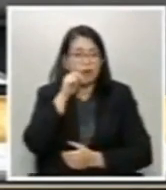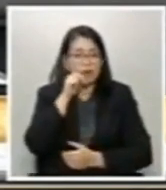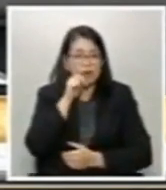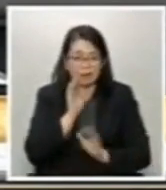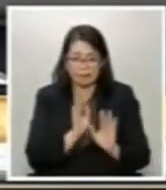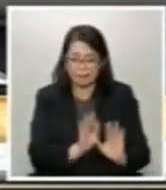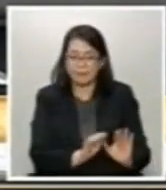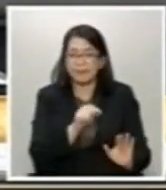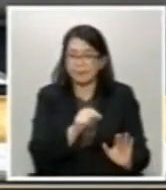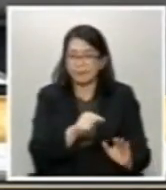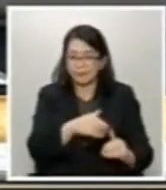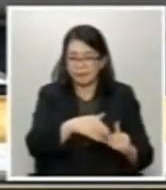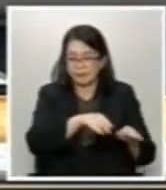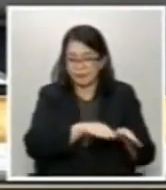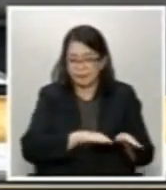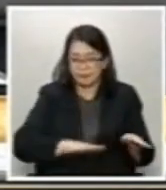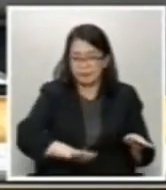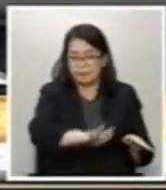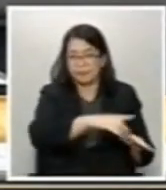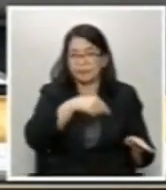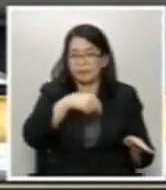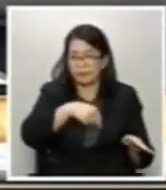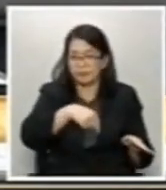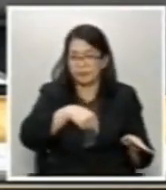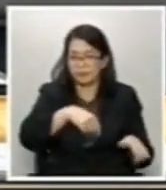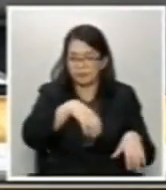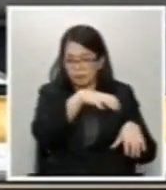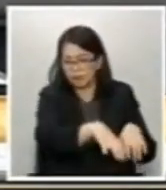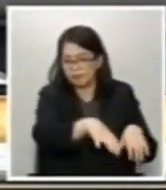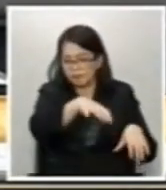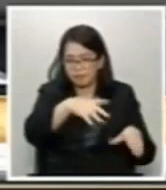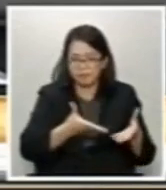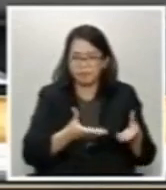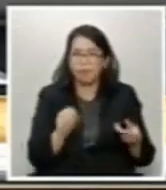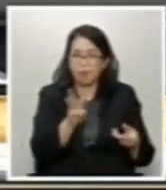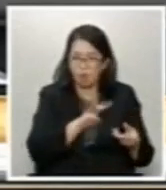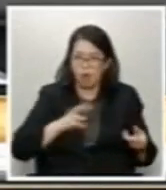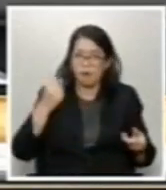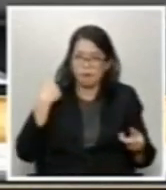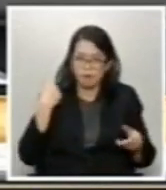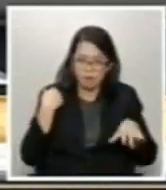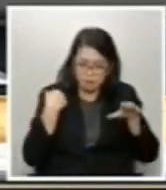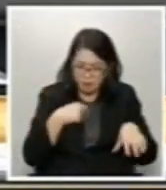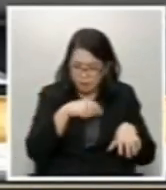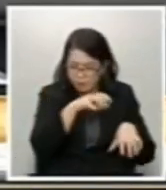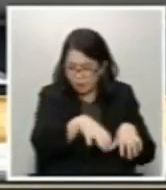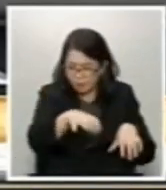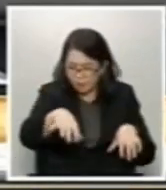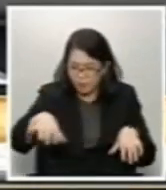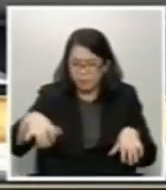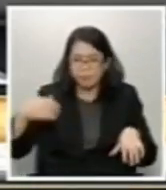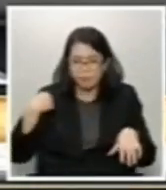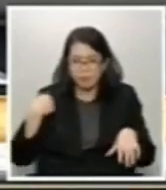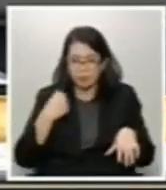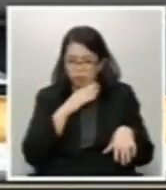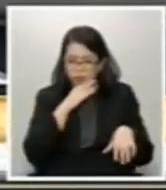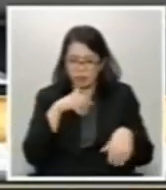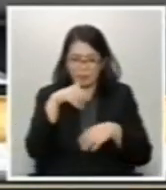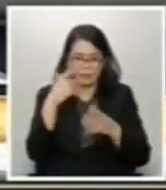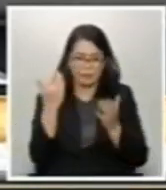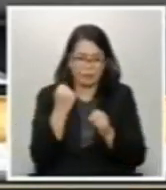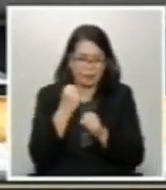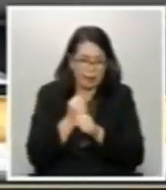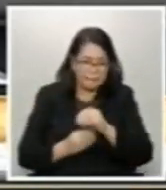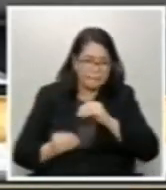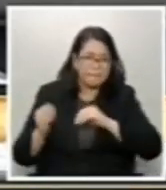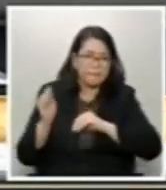าดกลางหลายที่ด้วยกันทางกรมชลประทานโดยทางชลกรมประทานกระทรวงเก